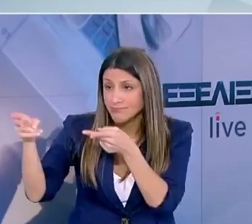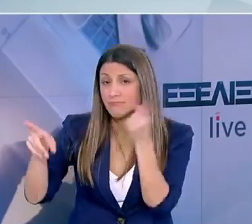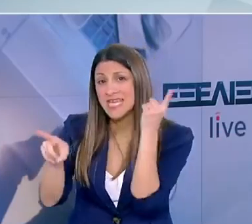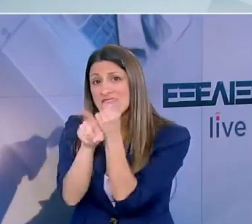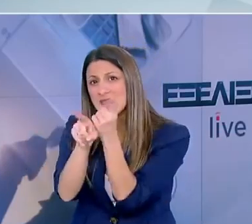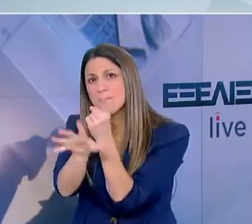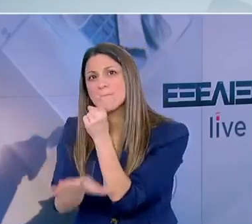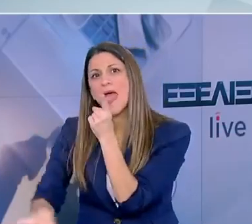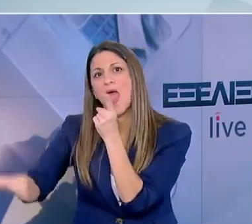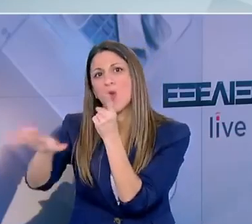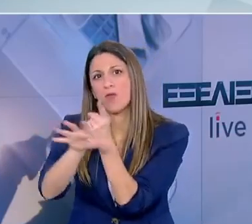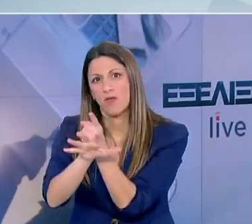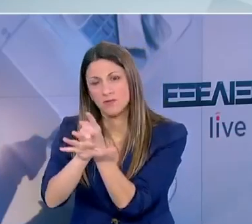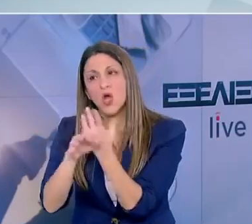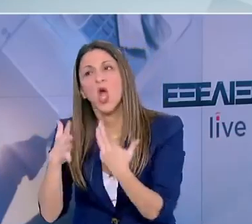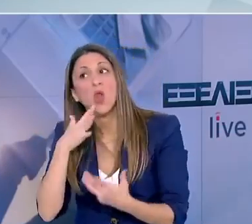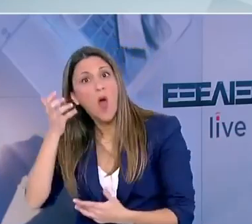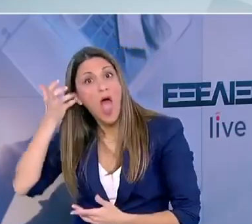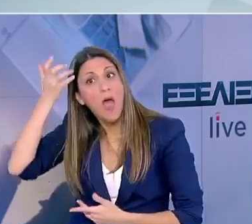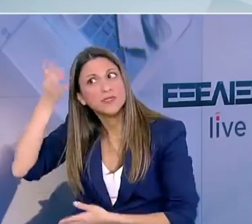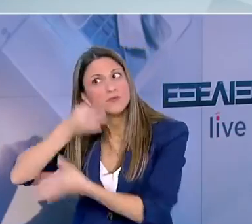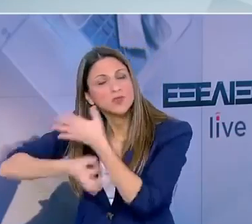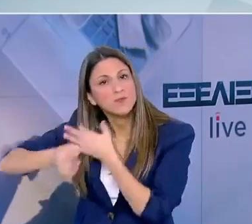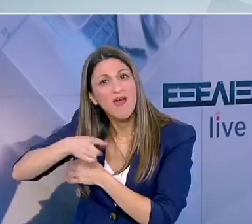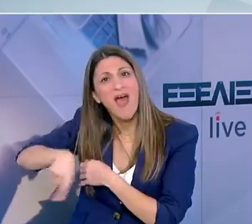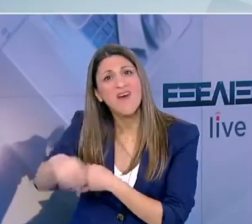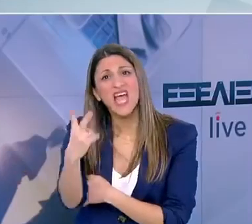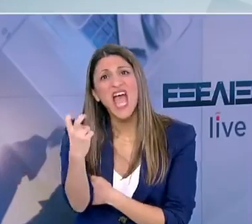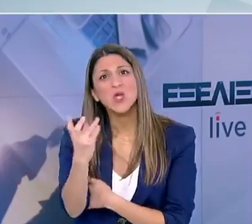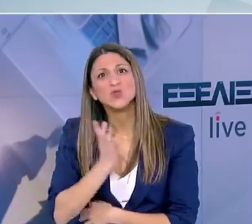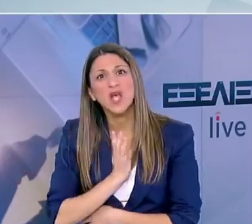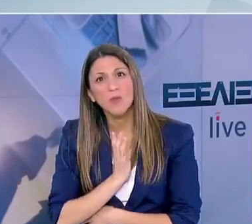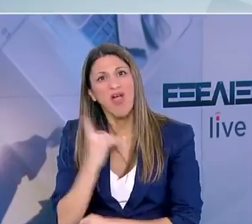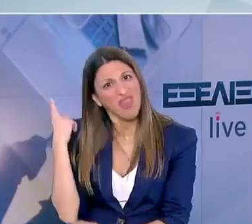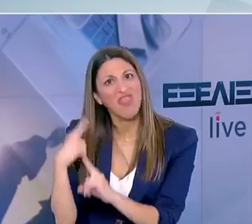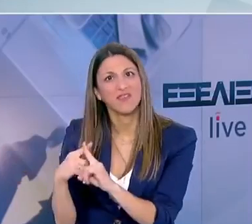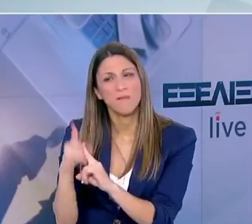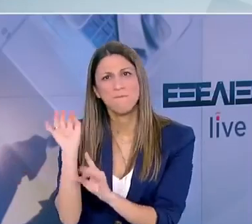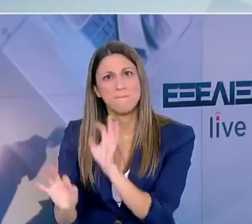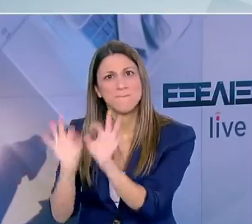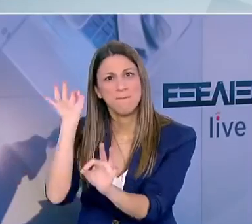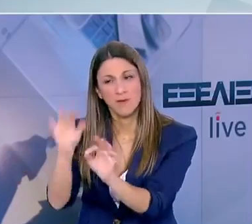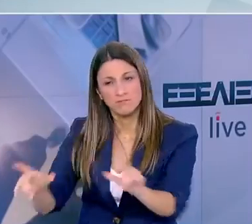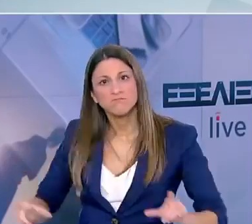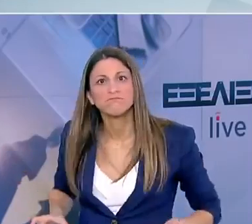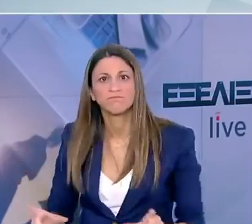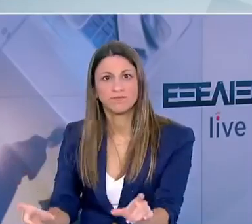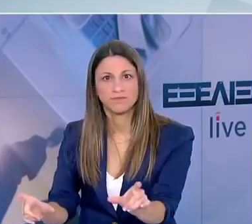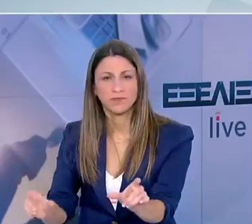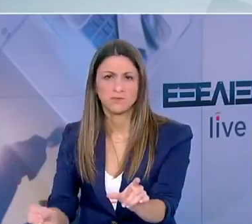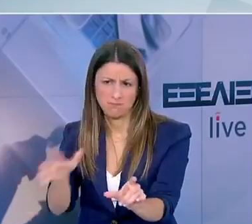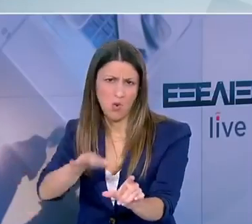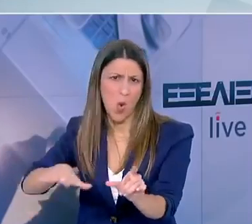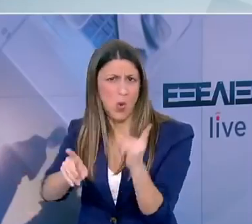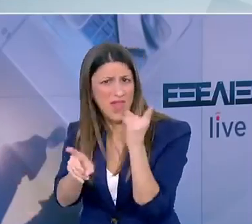της επιστημονικής κοινότητας και των λοιμοξιολόγων μας. Οι 20 θετικοί, οι οποίοι παραμένουν βέβαια σε αυστηρή καραντίνα στη νέα δομή,